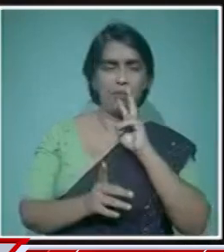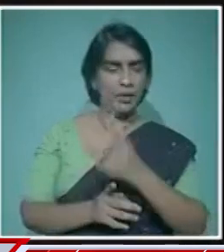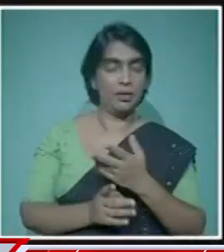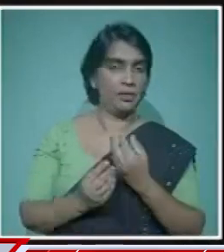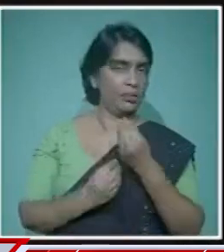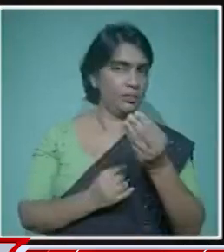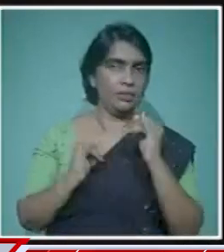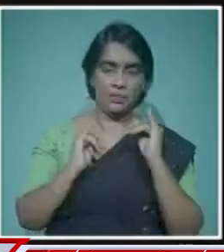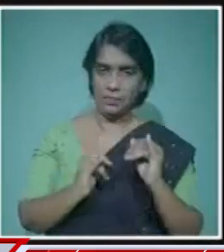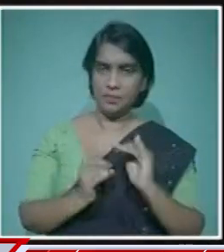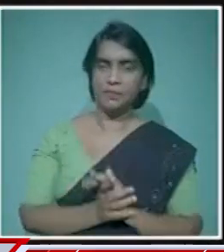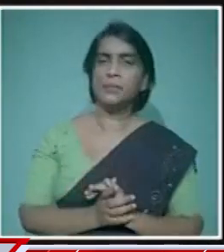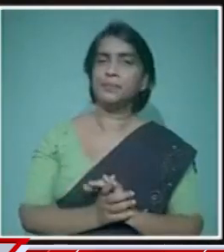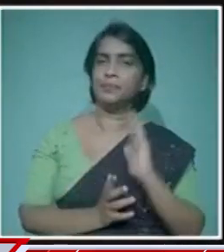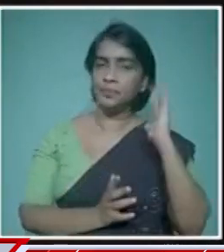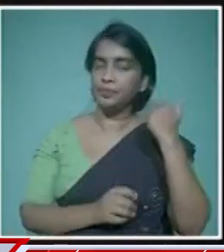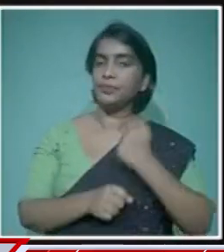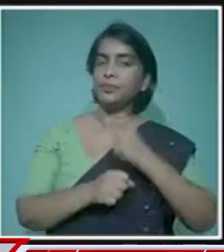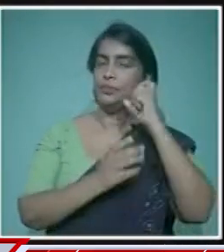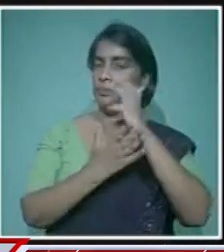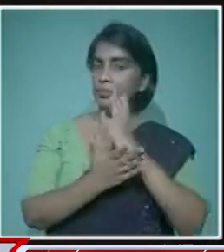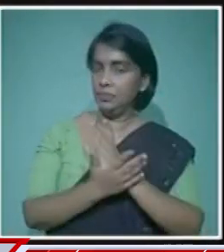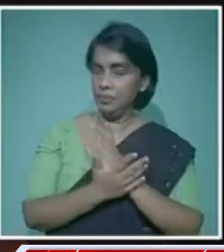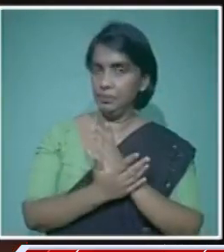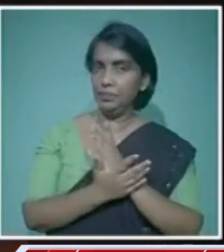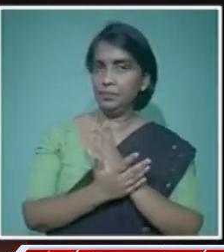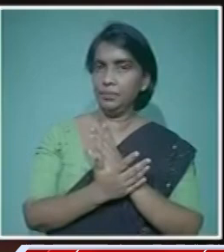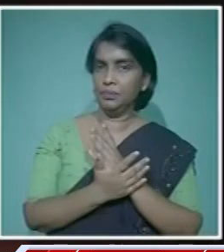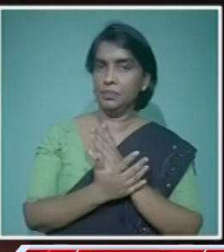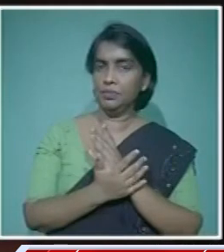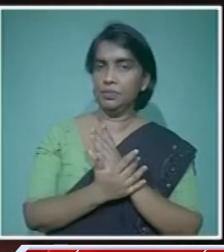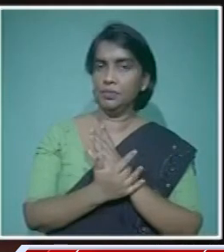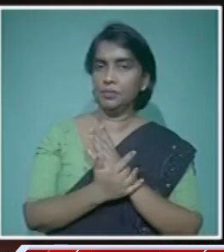neha visheshan ma aandukuna vyavasthave